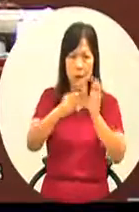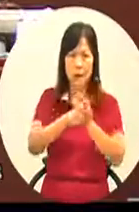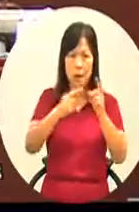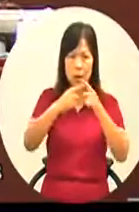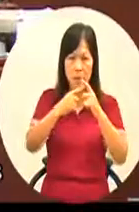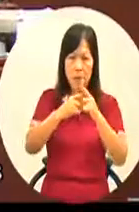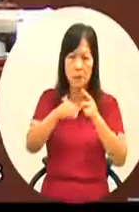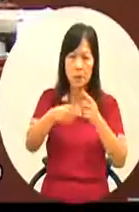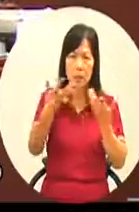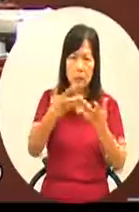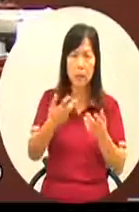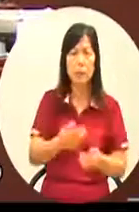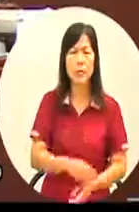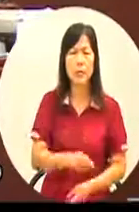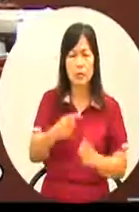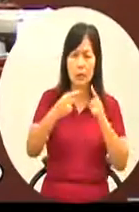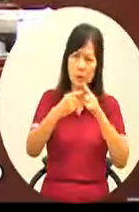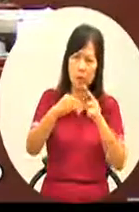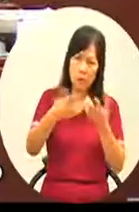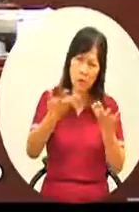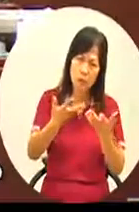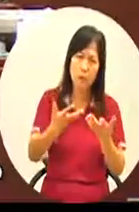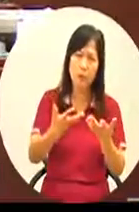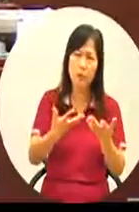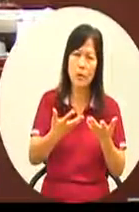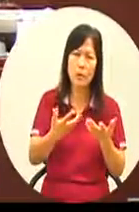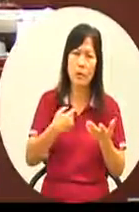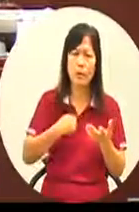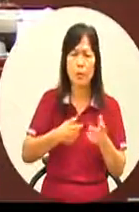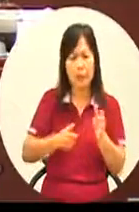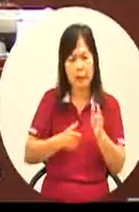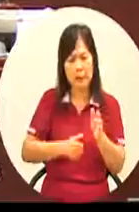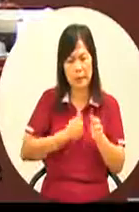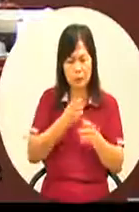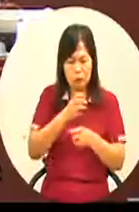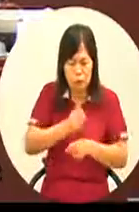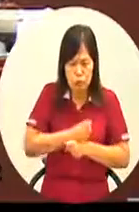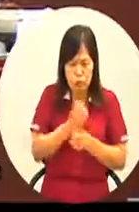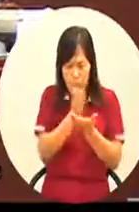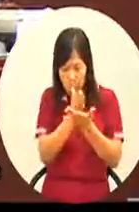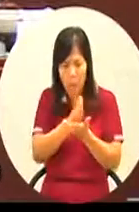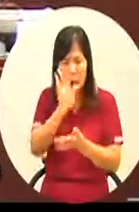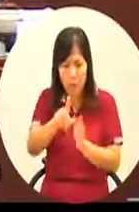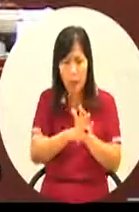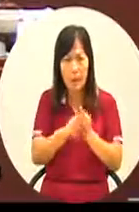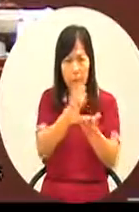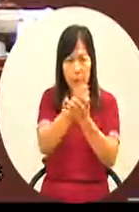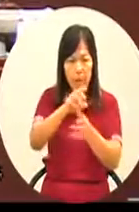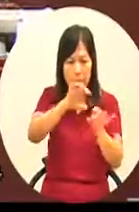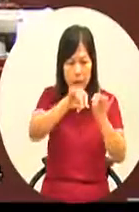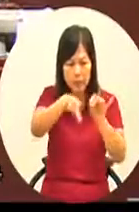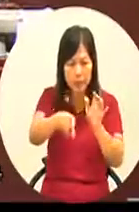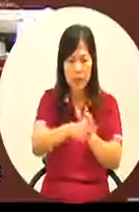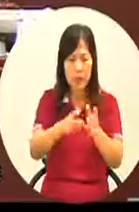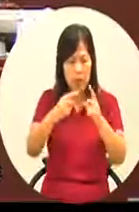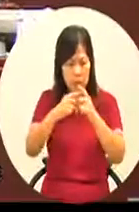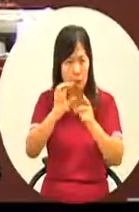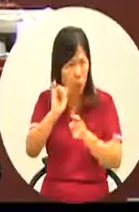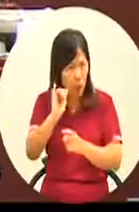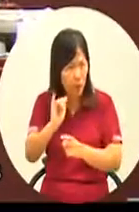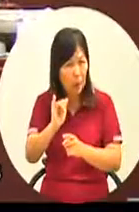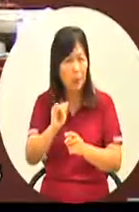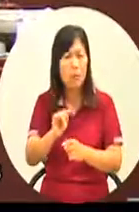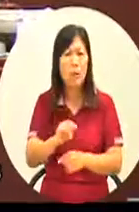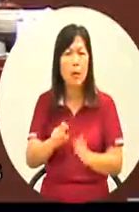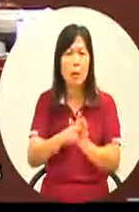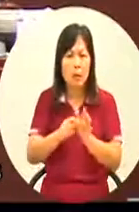足啦吼？啊，当然即个人力的充足的部分，其实阮一直足审慎咧评估每一个所在人是毋是有够，因为坦白